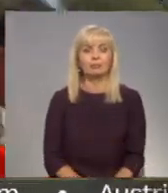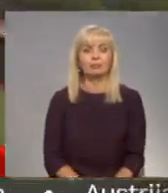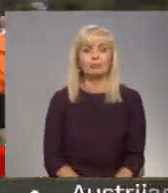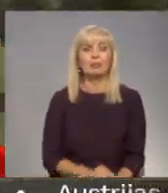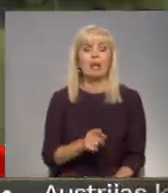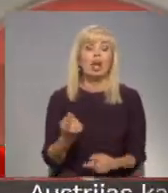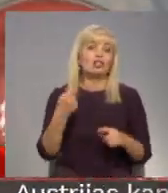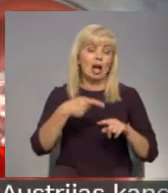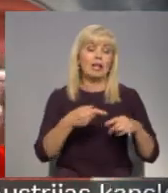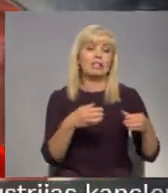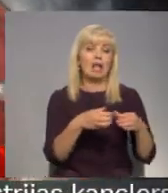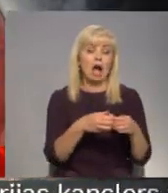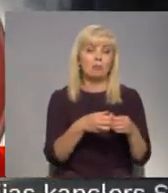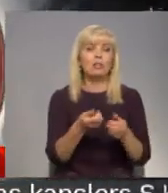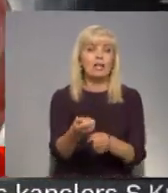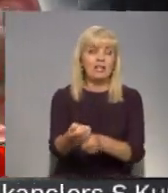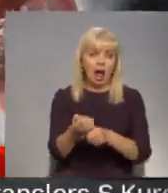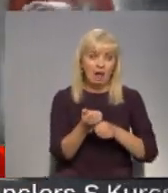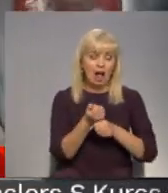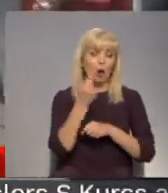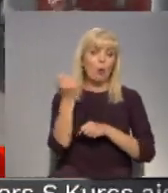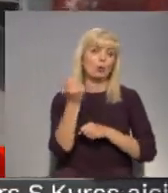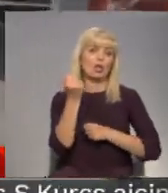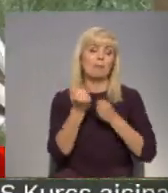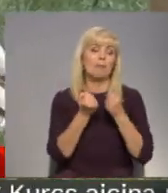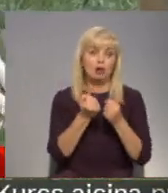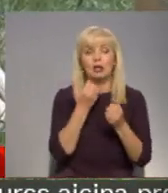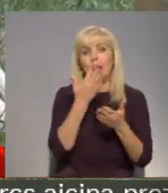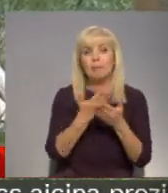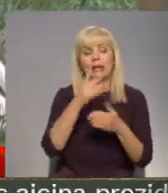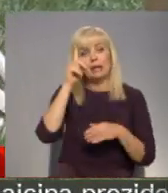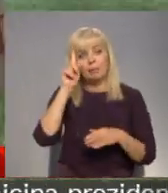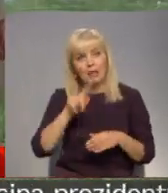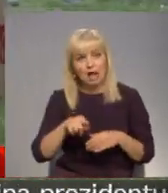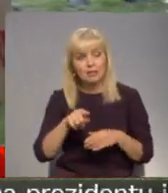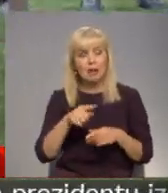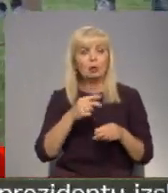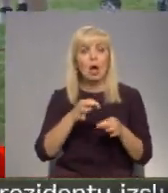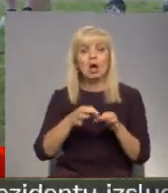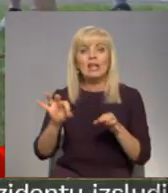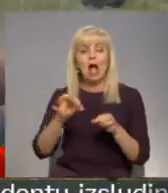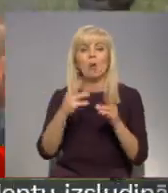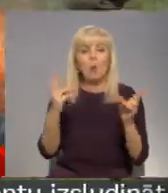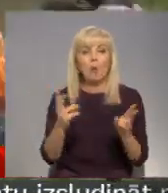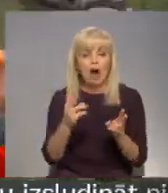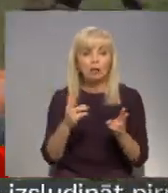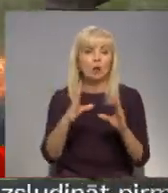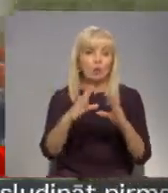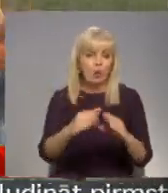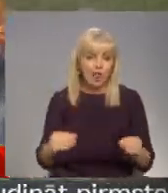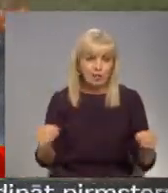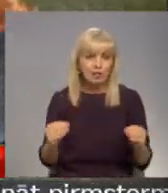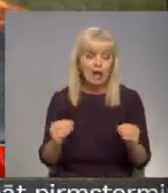Šai reizē komandām jāvelk ugunsdzēsības mašīna, stafetē jāparāda savas prasmes gan uguns iedegšanā, gan tās nodzēšanā, arī